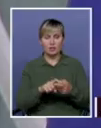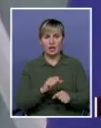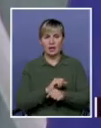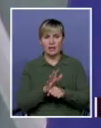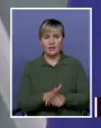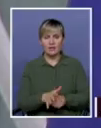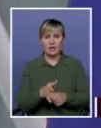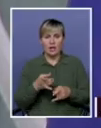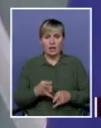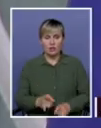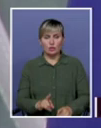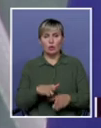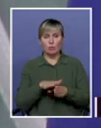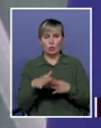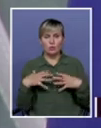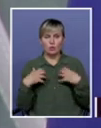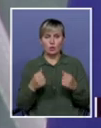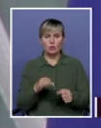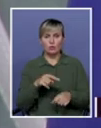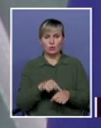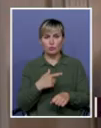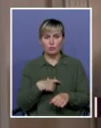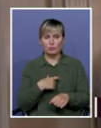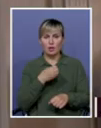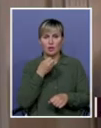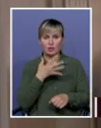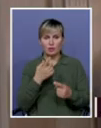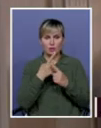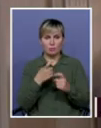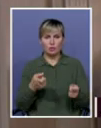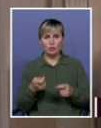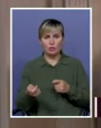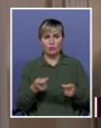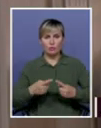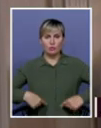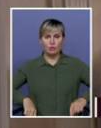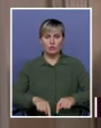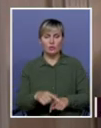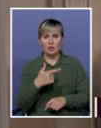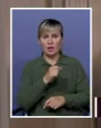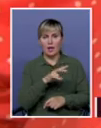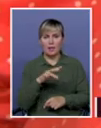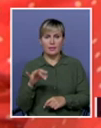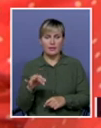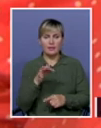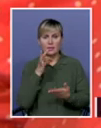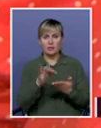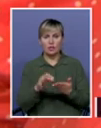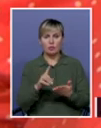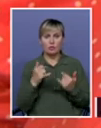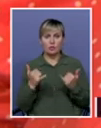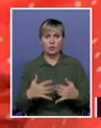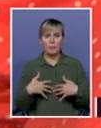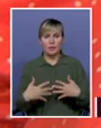коронавирусом. Роженицы полностью здоровы и чувствуют себя хорошо, сообщил руководитель учреждения Гани Бодыков. Он отметил, что